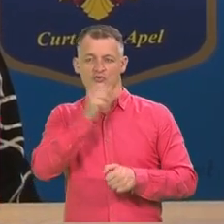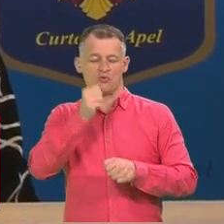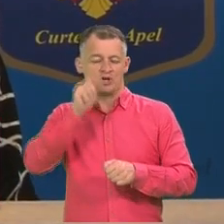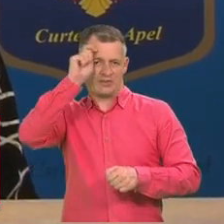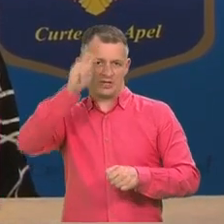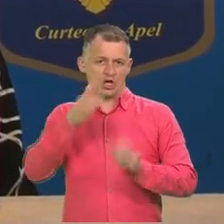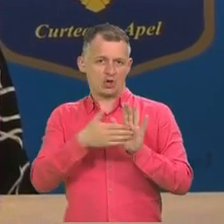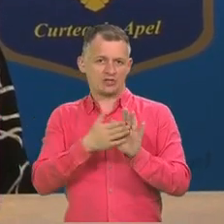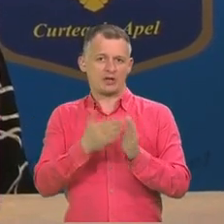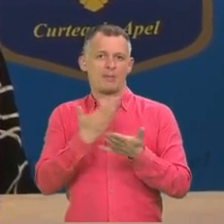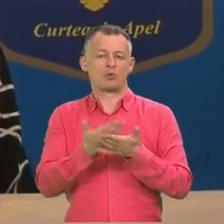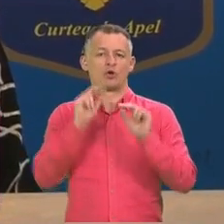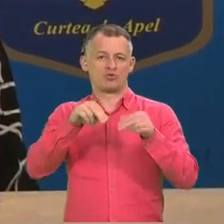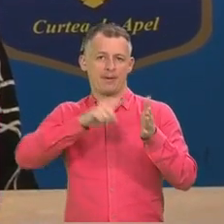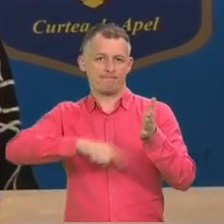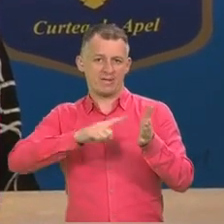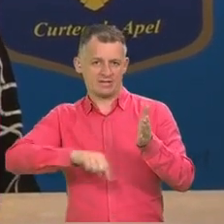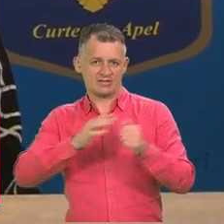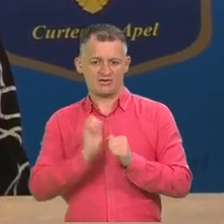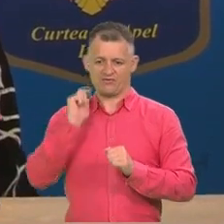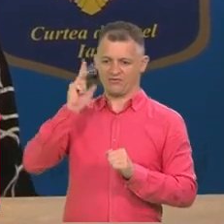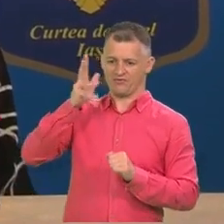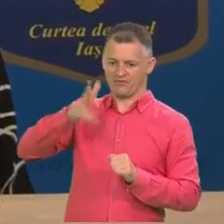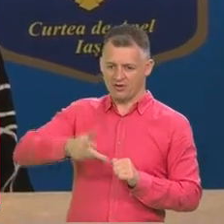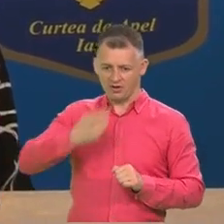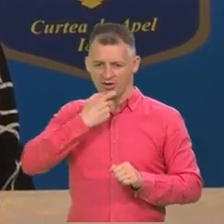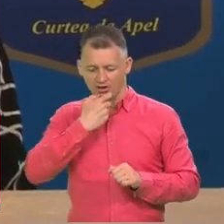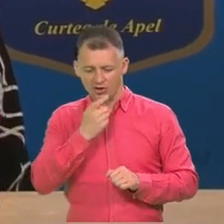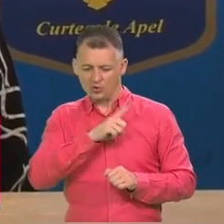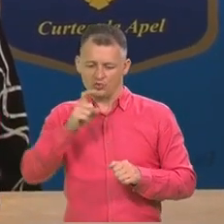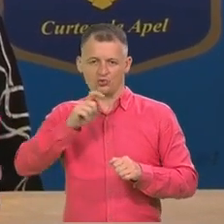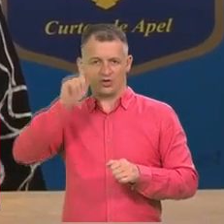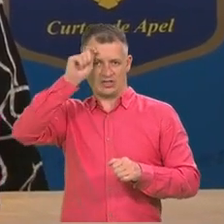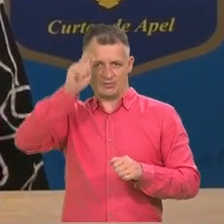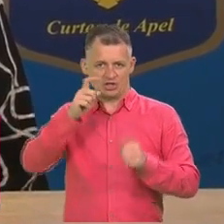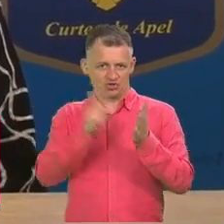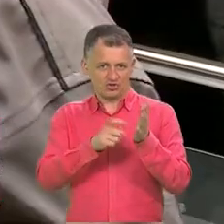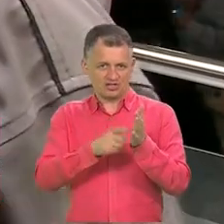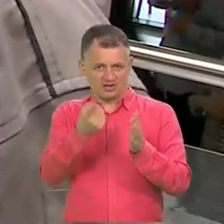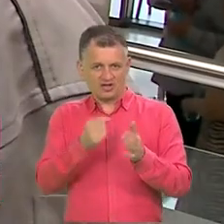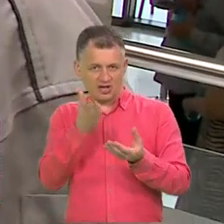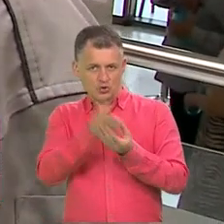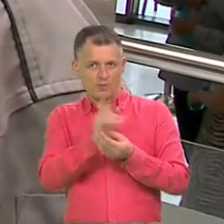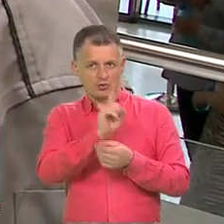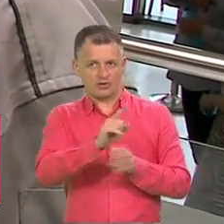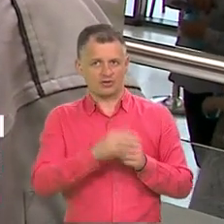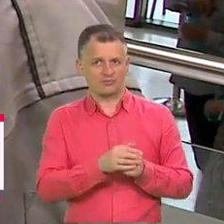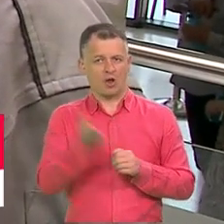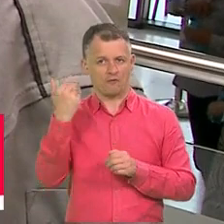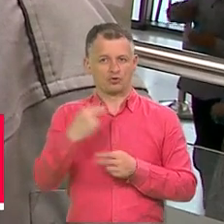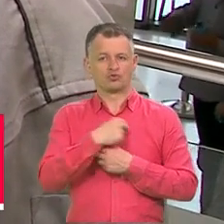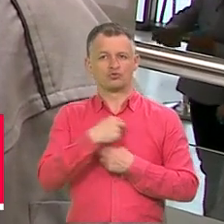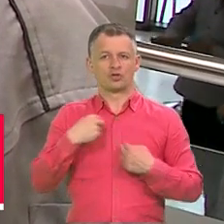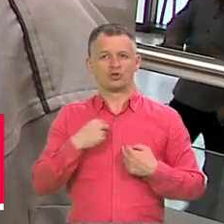pensionare. În fiecare an n-ar îndeplini cerințele specifice din anexa respectivă. Am fost judecător timp de